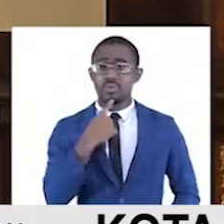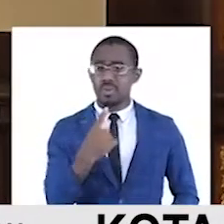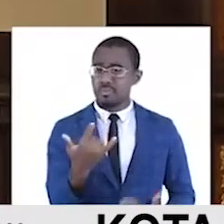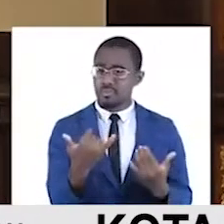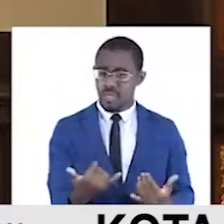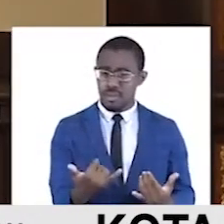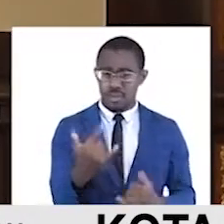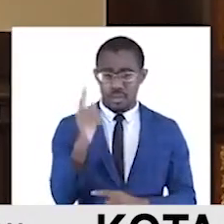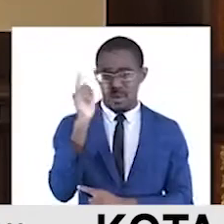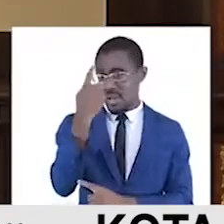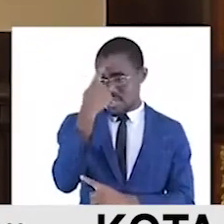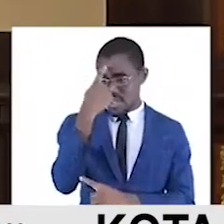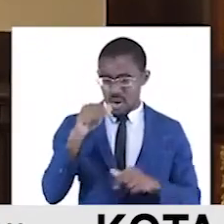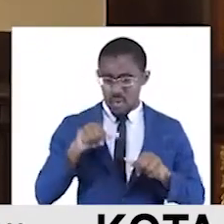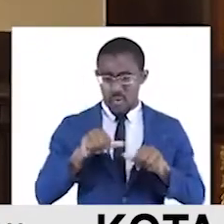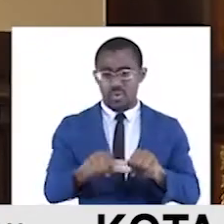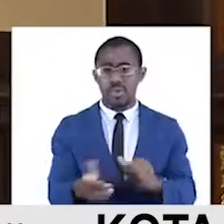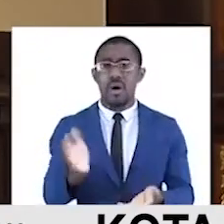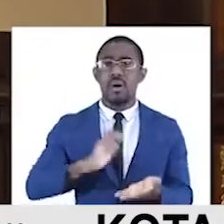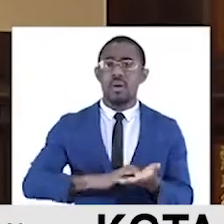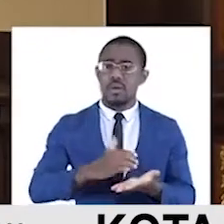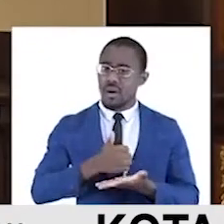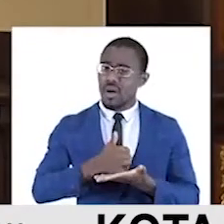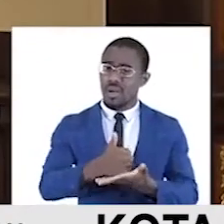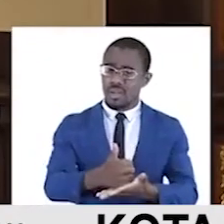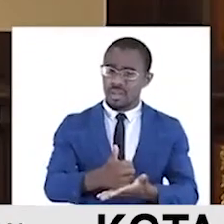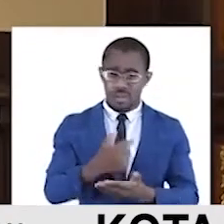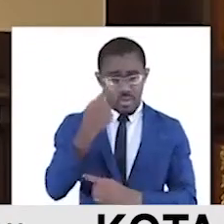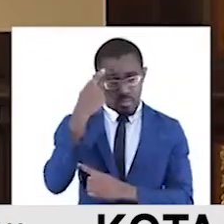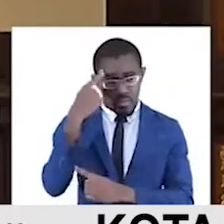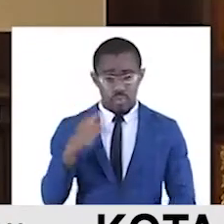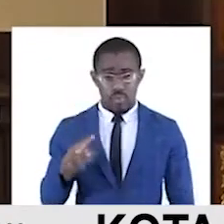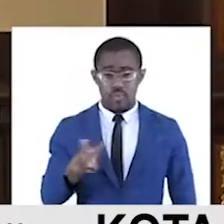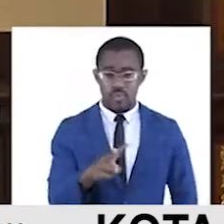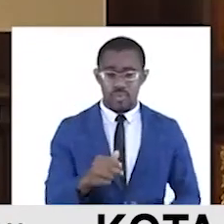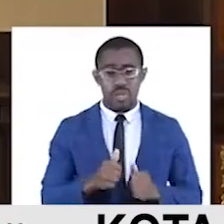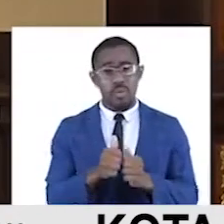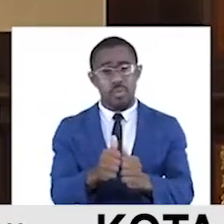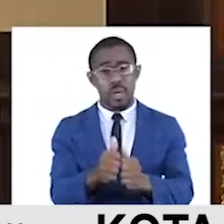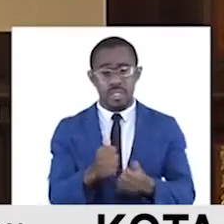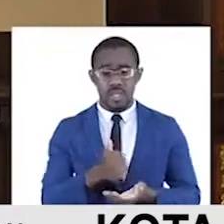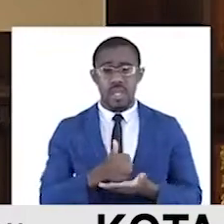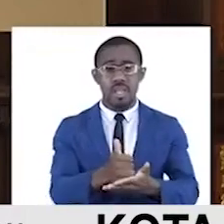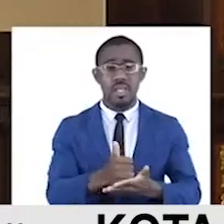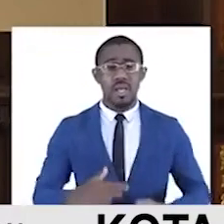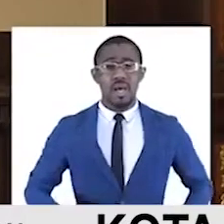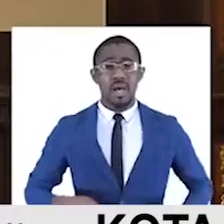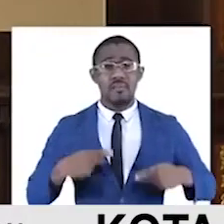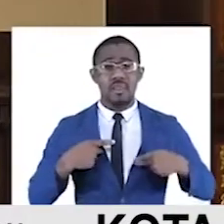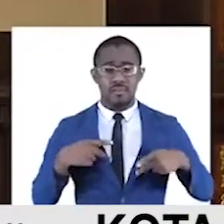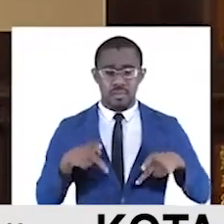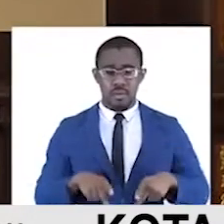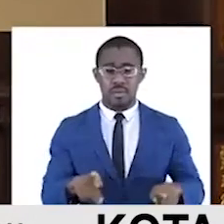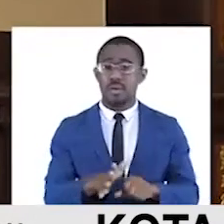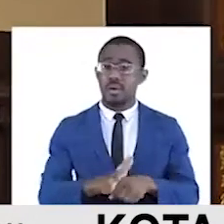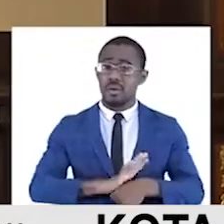mwamboka mina haki bekaka. Osi mene, na bempa bia haji bia gouvernement e bekaka bempa mene, ye baka ite omwa